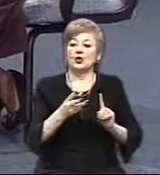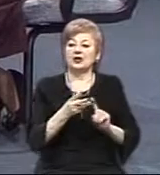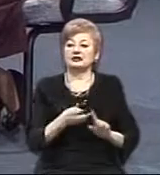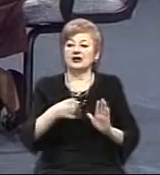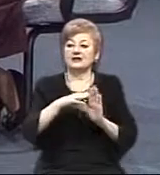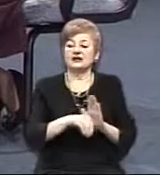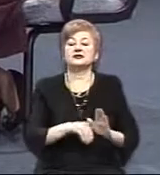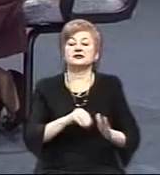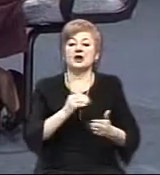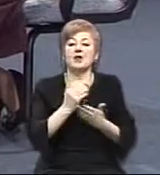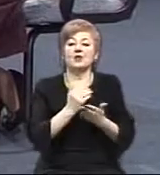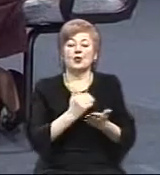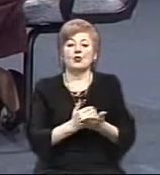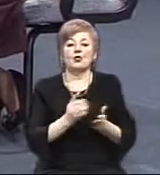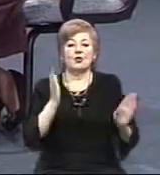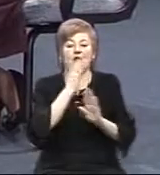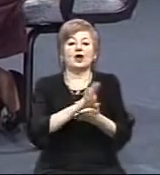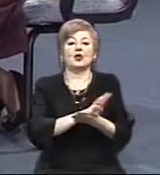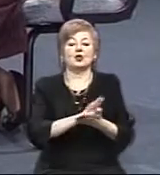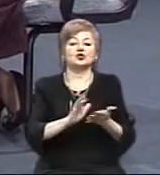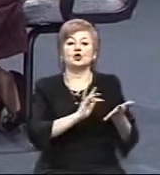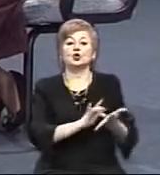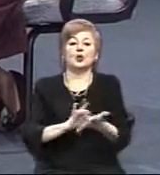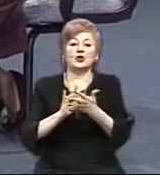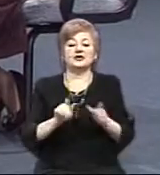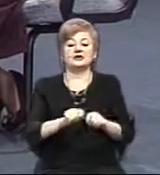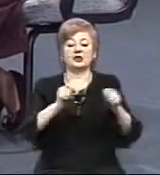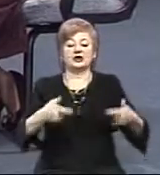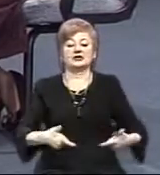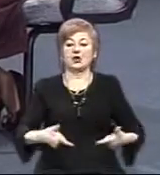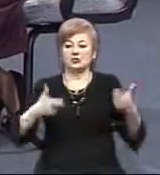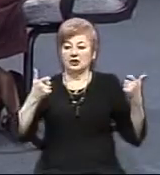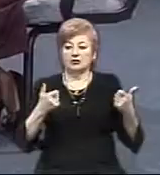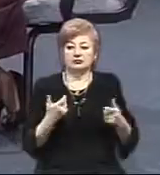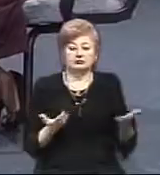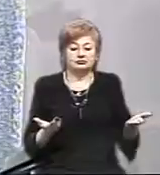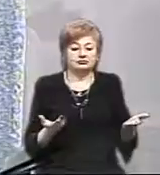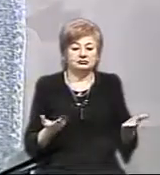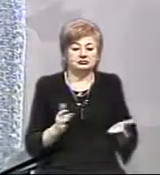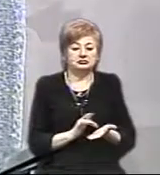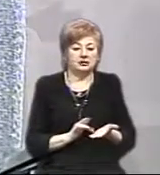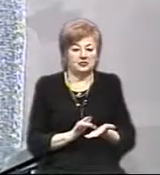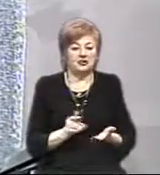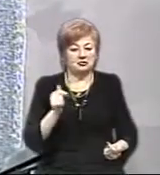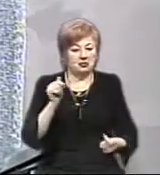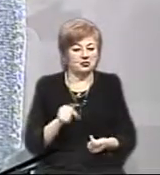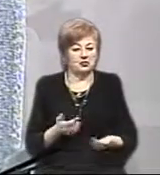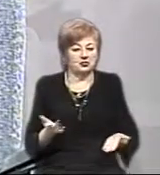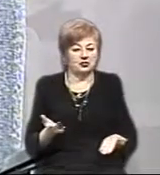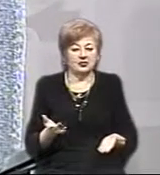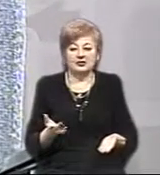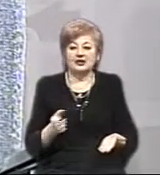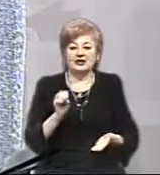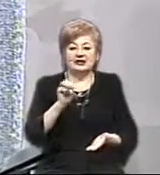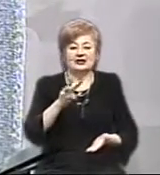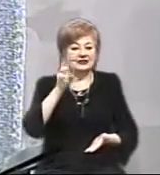сільського екологічного туризму в області та відкрити готель. Ну, на ворожіння, як на мене, дуже підходить. На 13